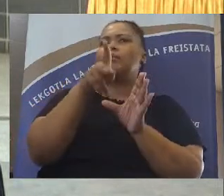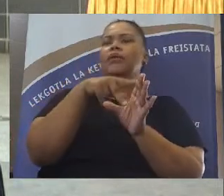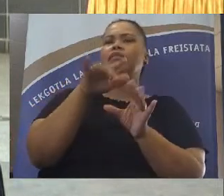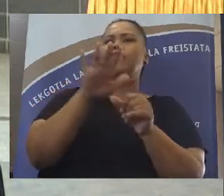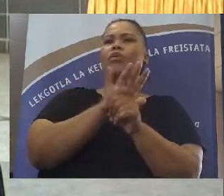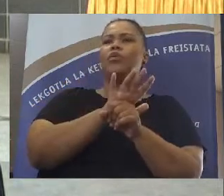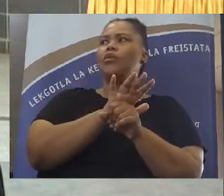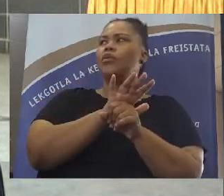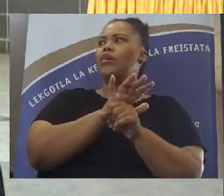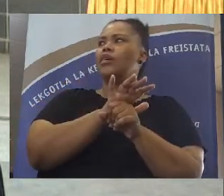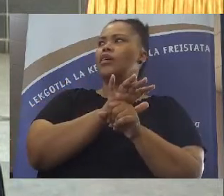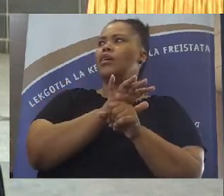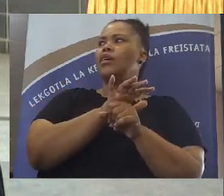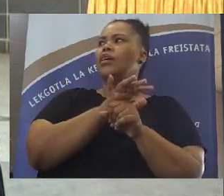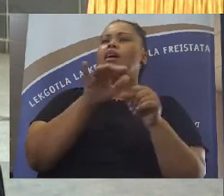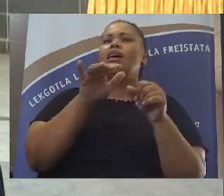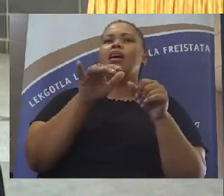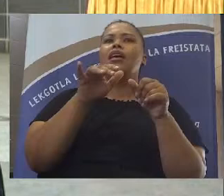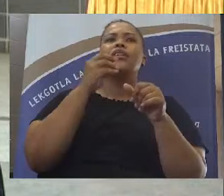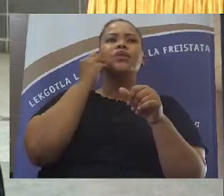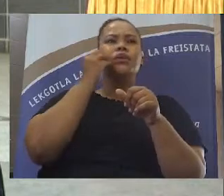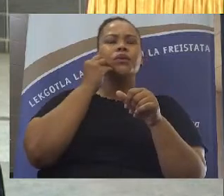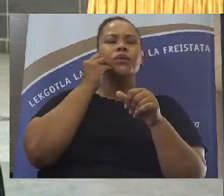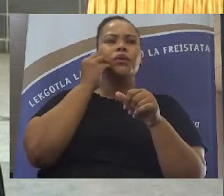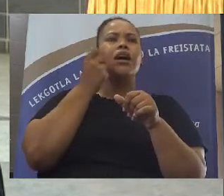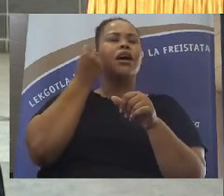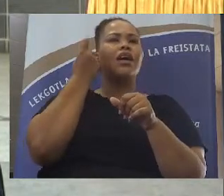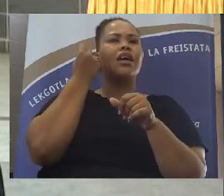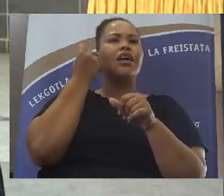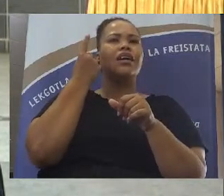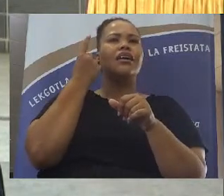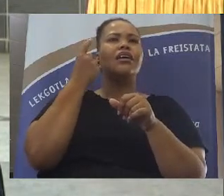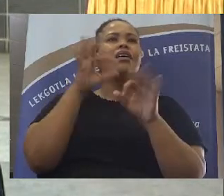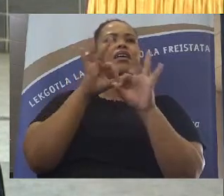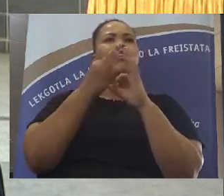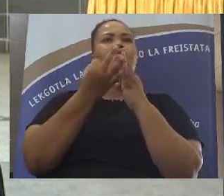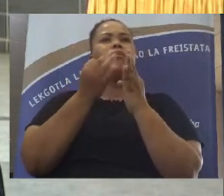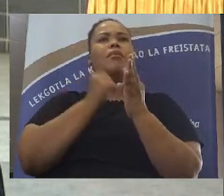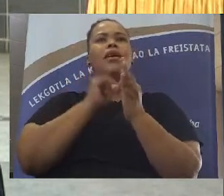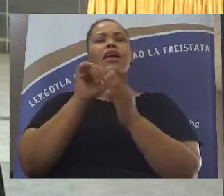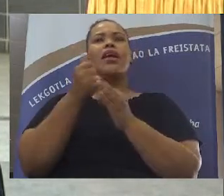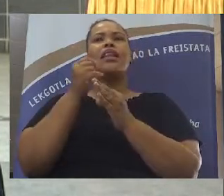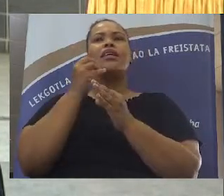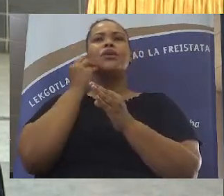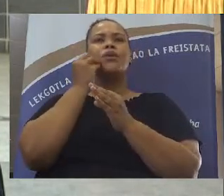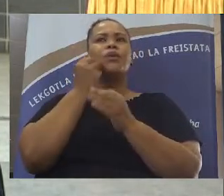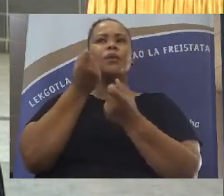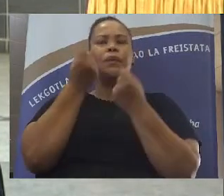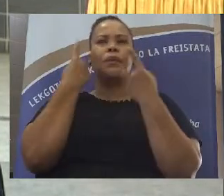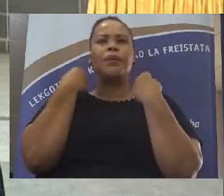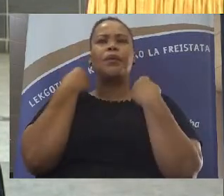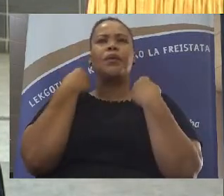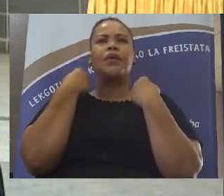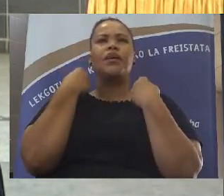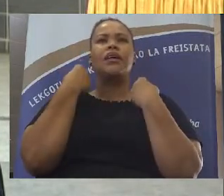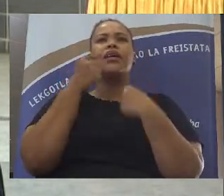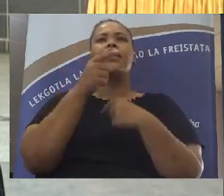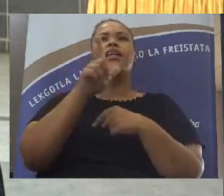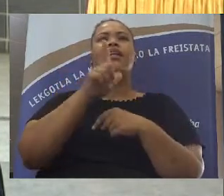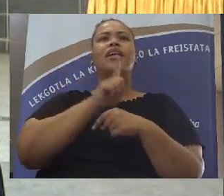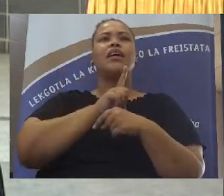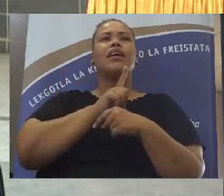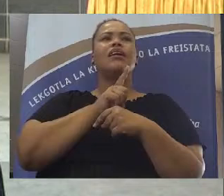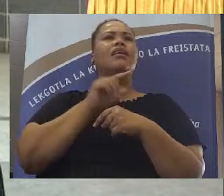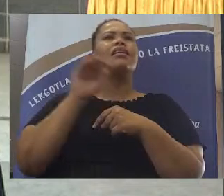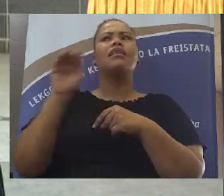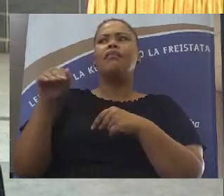nie 'n probleem met die taal nie. Ek verstaan Sotho, ek weet my ander familielede verstaan nie Sotho so lekker nie. Hulle het vir my gesê, Charles, nou